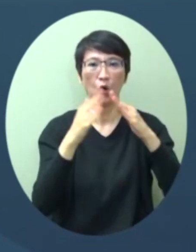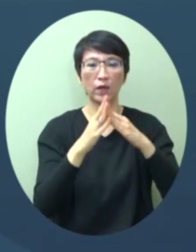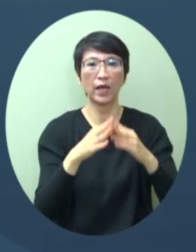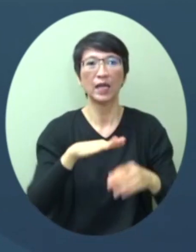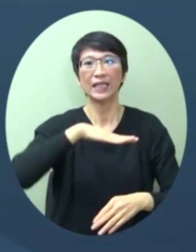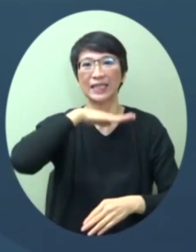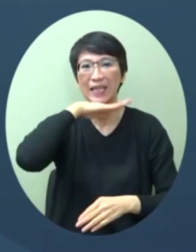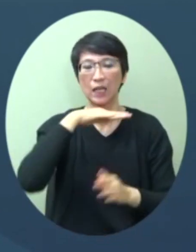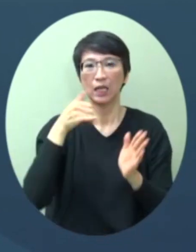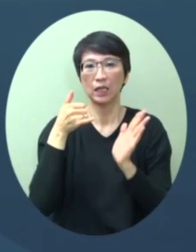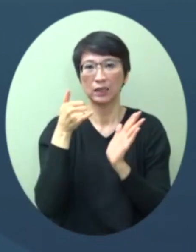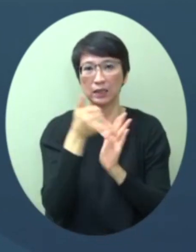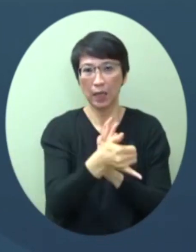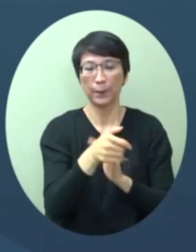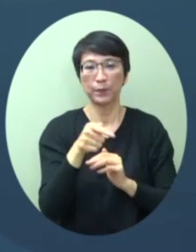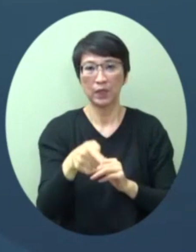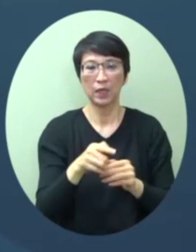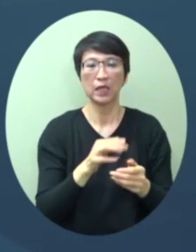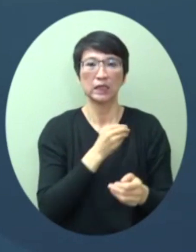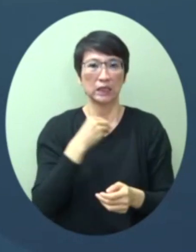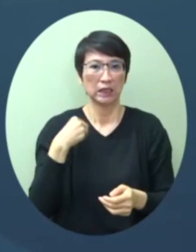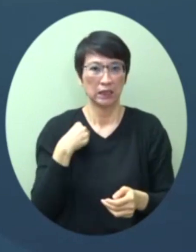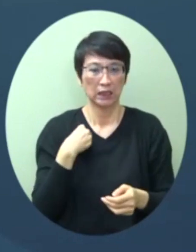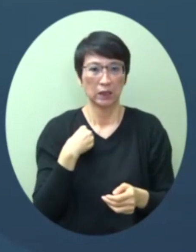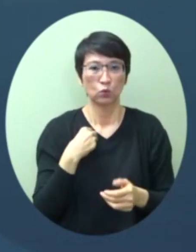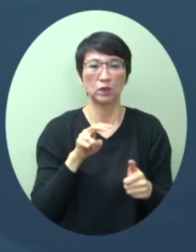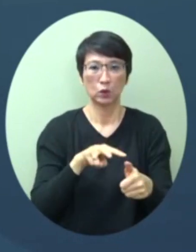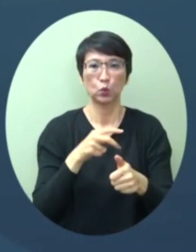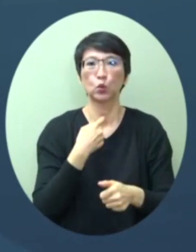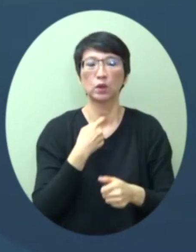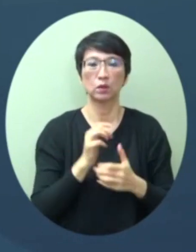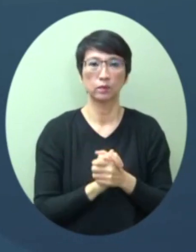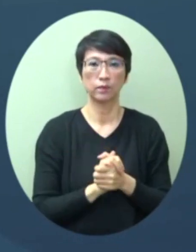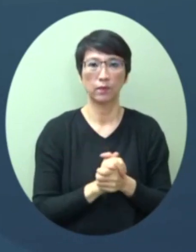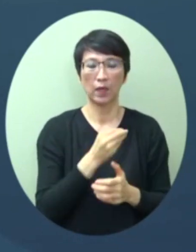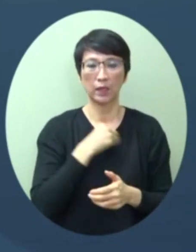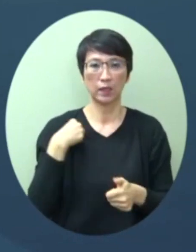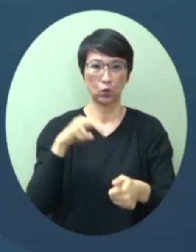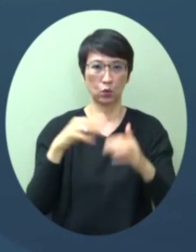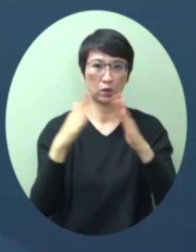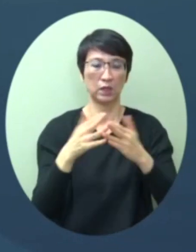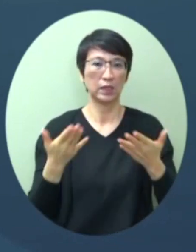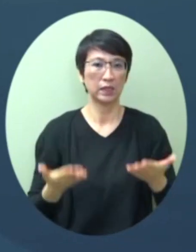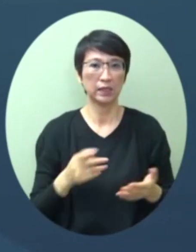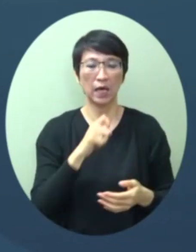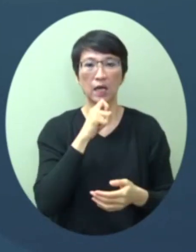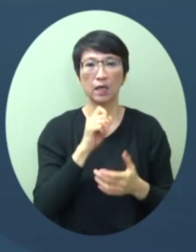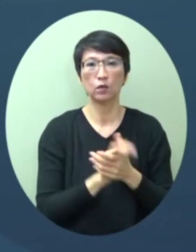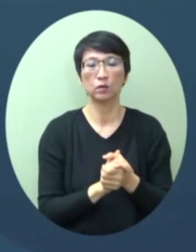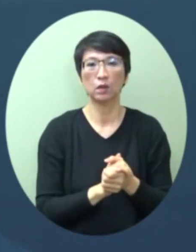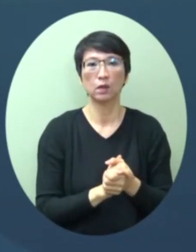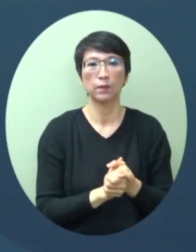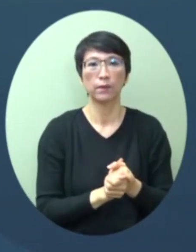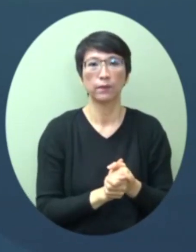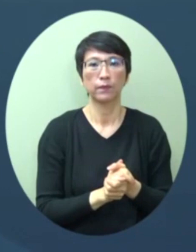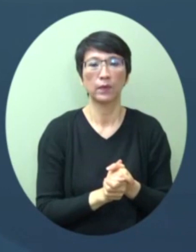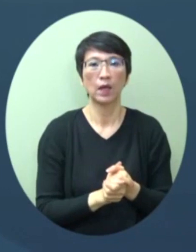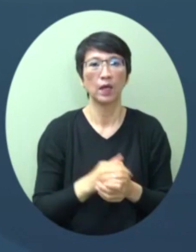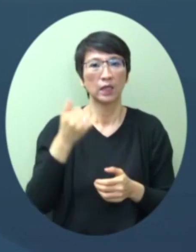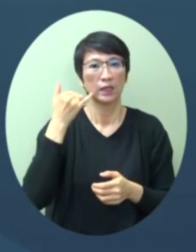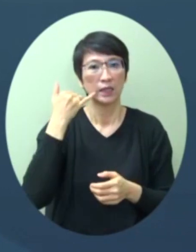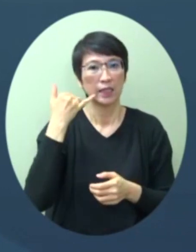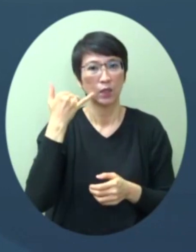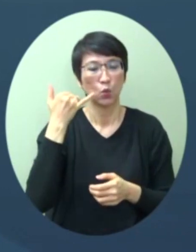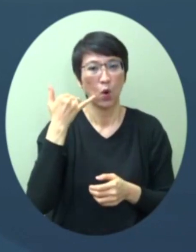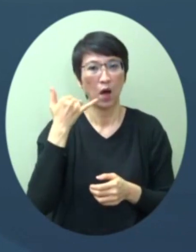候去隔离设施的市民的医疗需要医管局除了现有一个叫互信零的服务之外